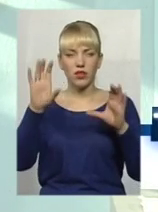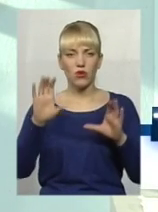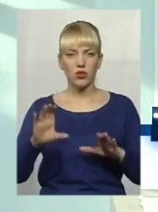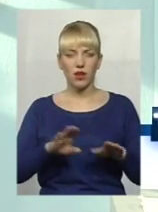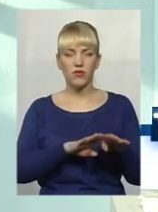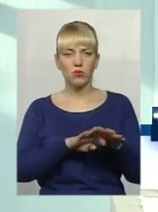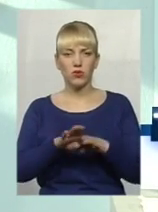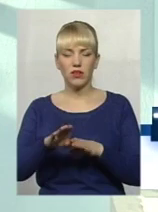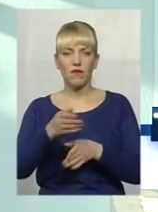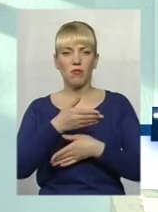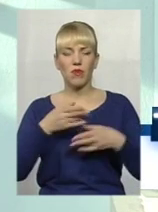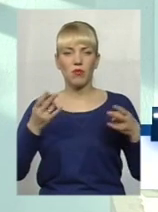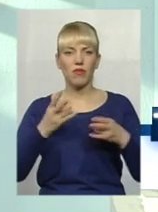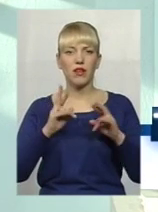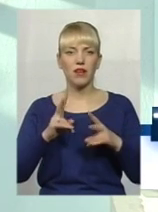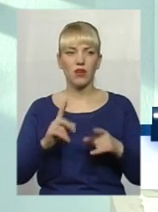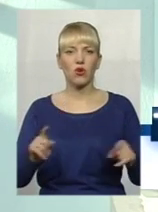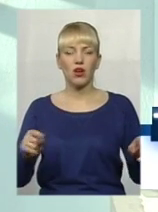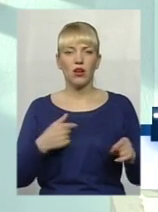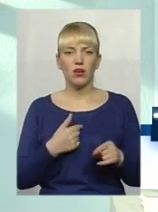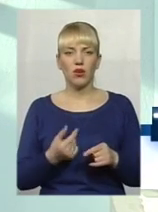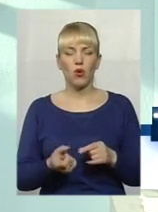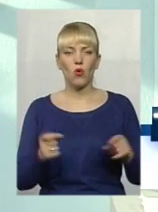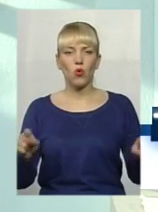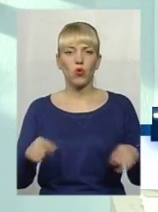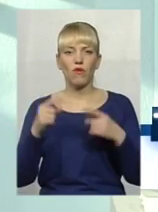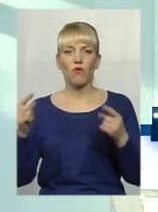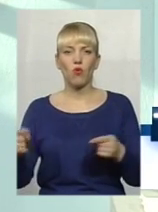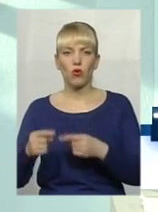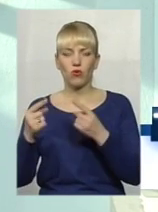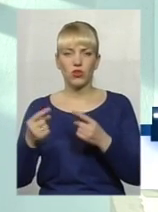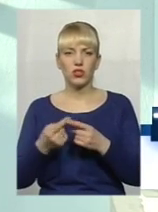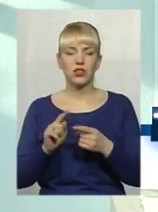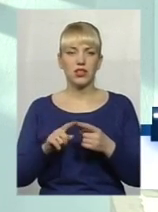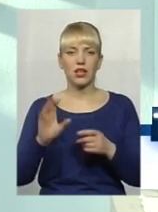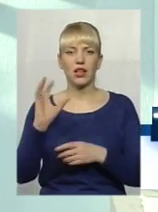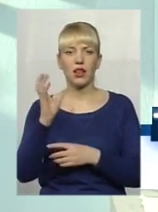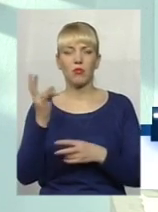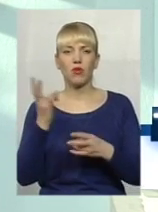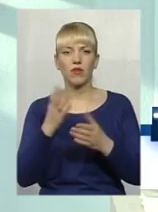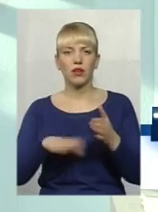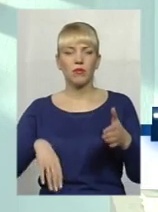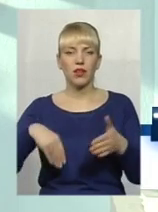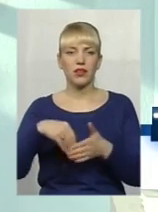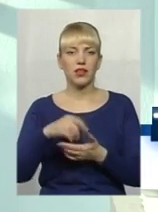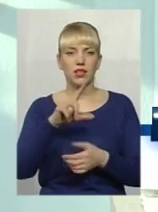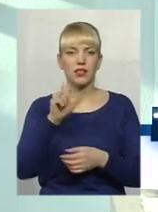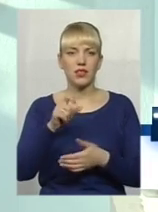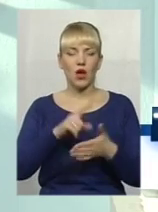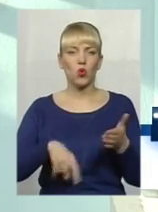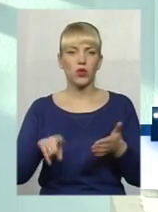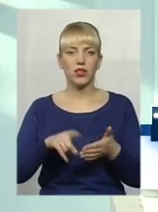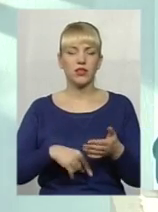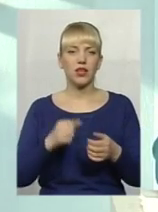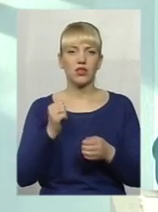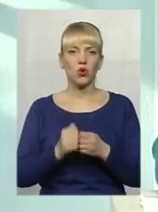ми повинні, як утворювачі ламп, ми зараз говоримо про населення, повинні ці лампи і платити за утилізацію. Тобто, ну, до прикладу,